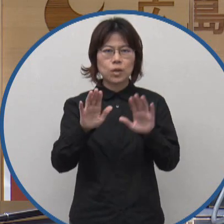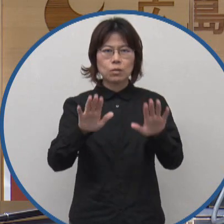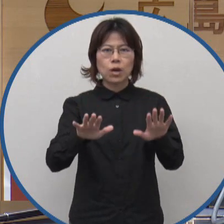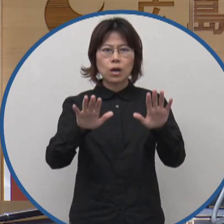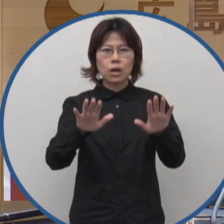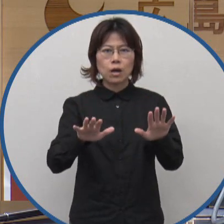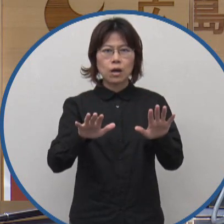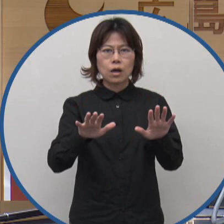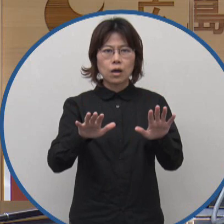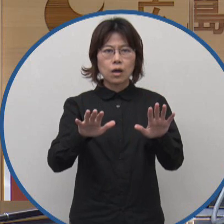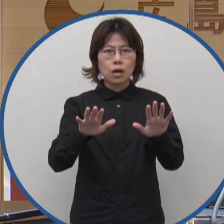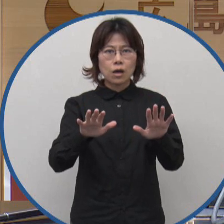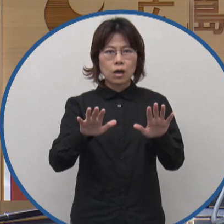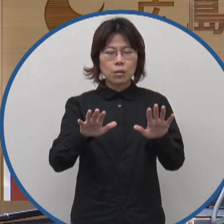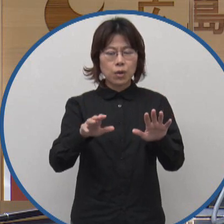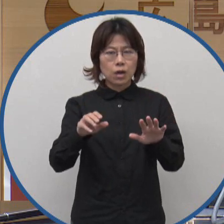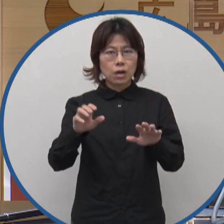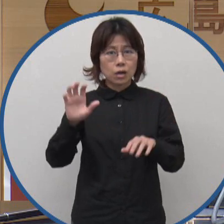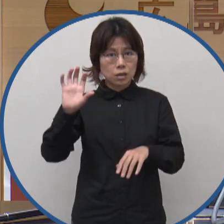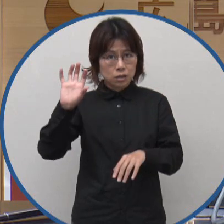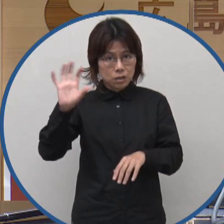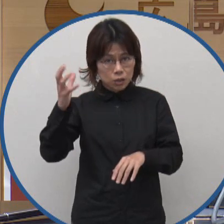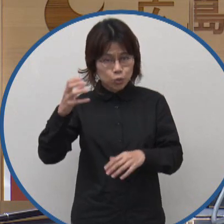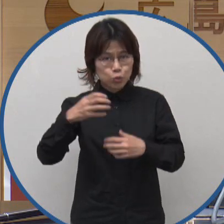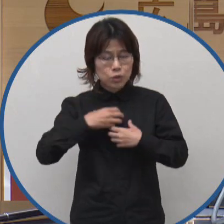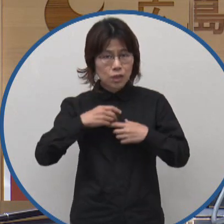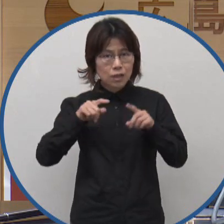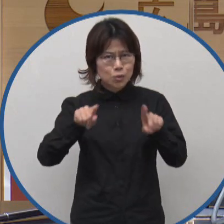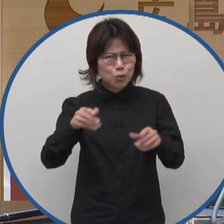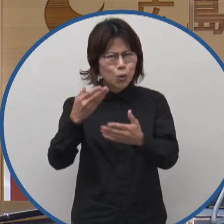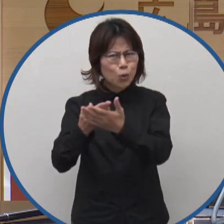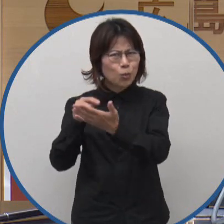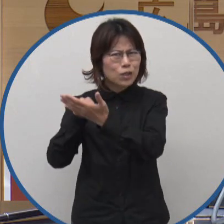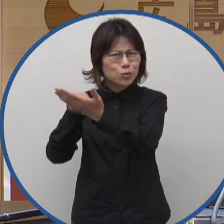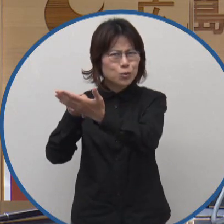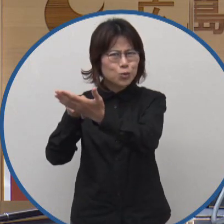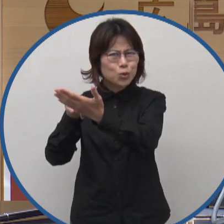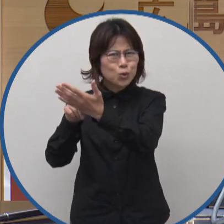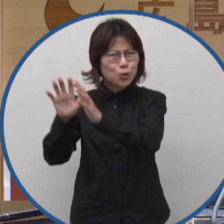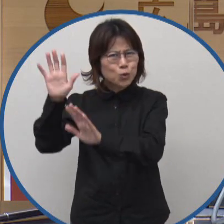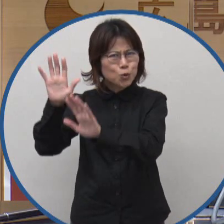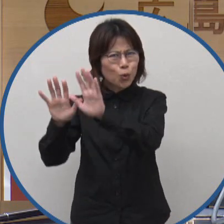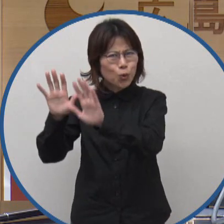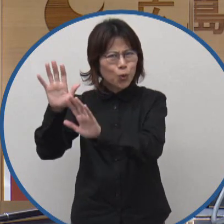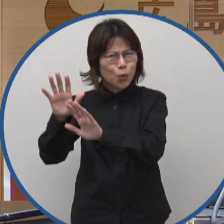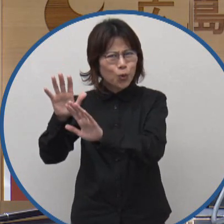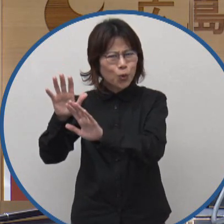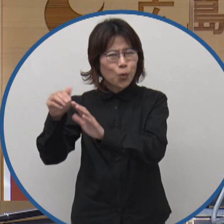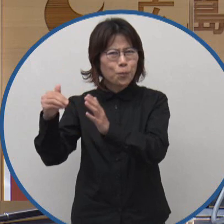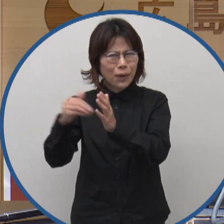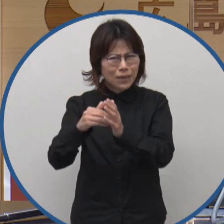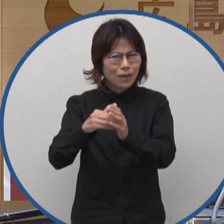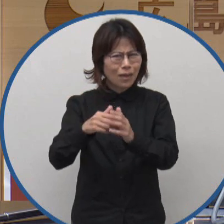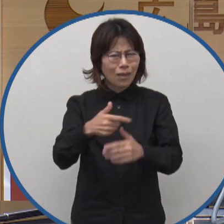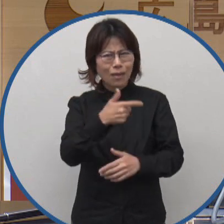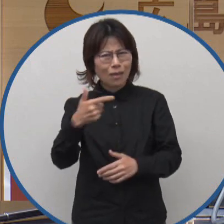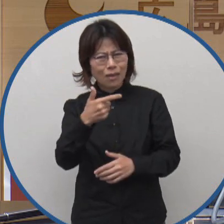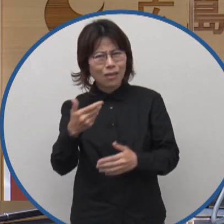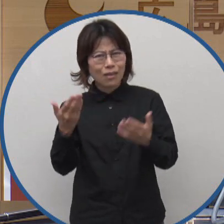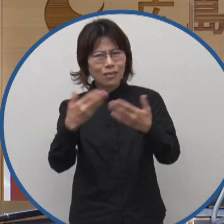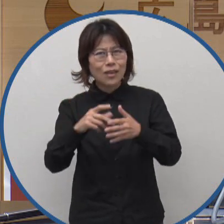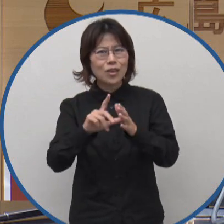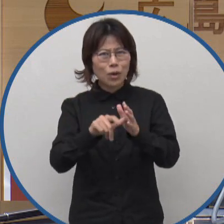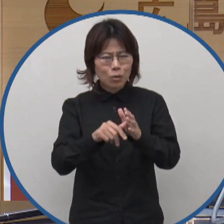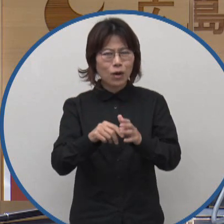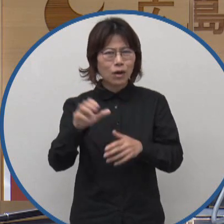今のこの、今のというか、緊急事態措置を求めるような状況に悪化していけばですね、緊